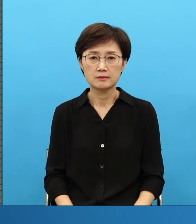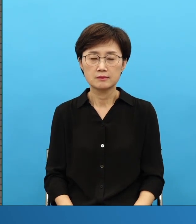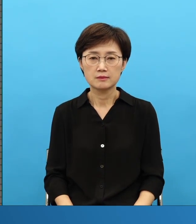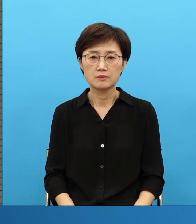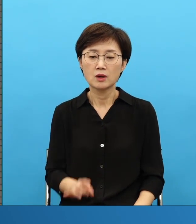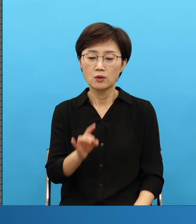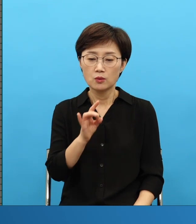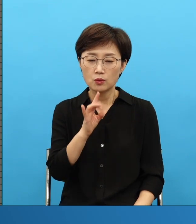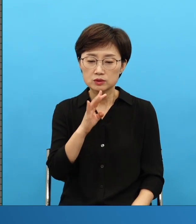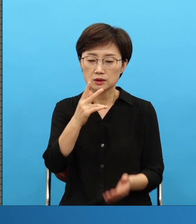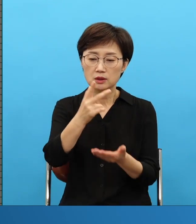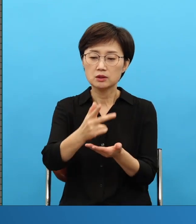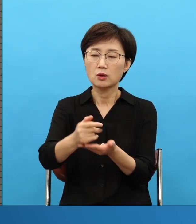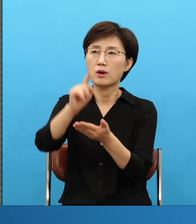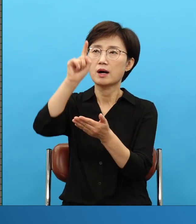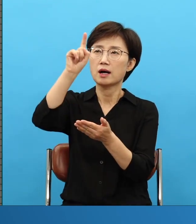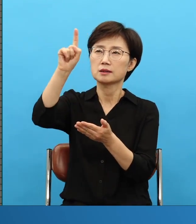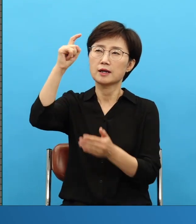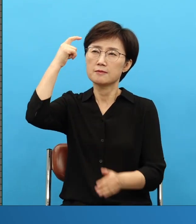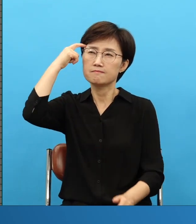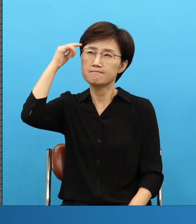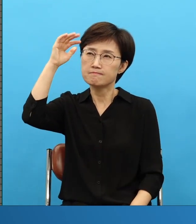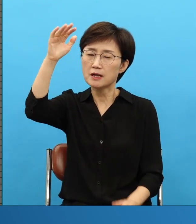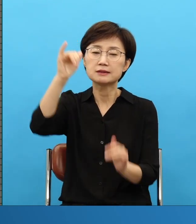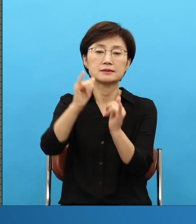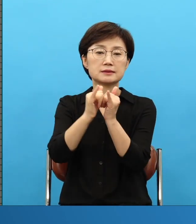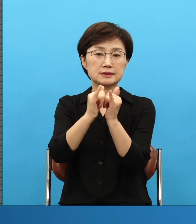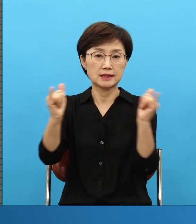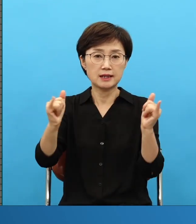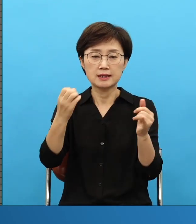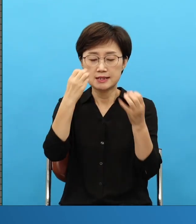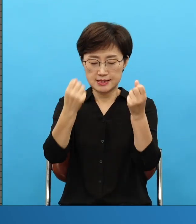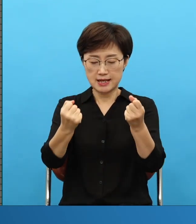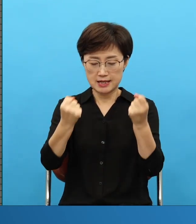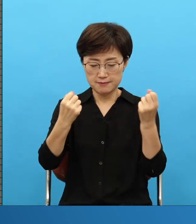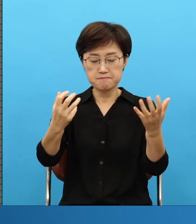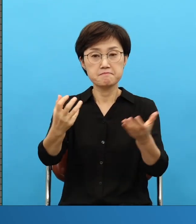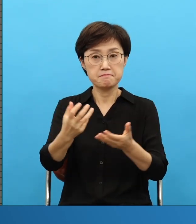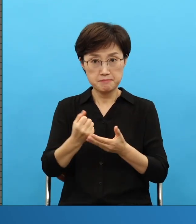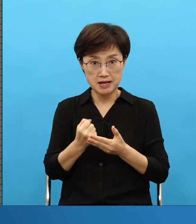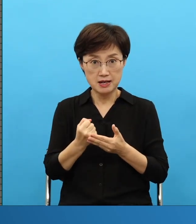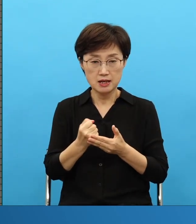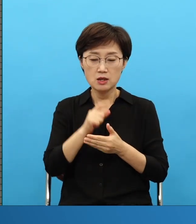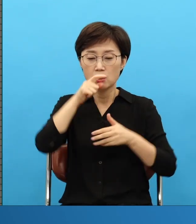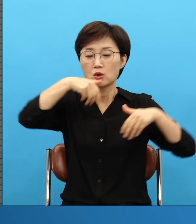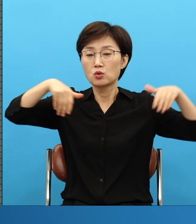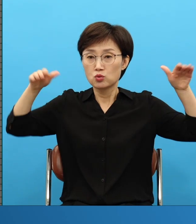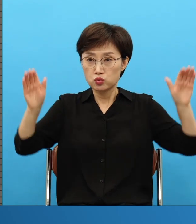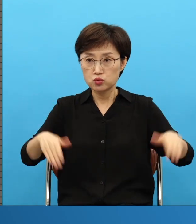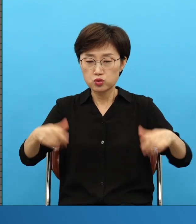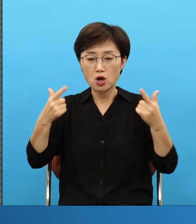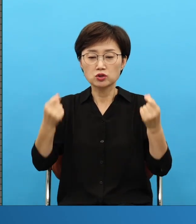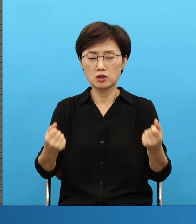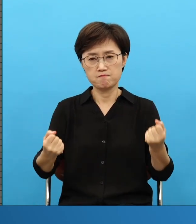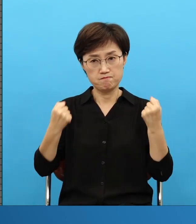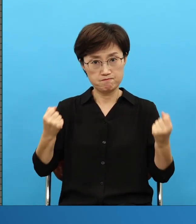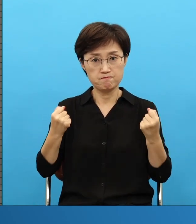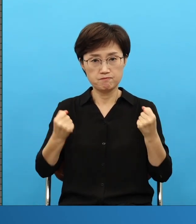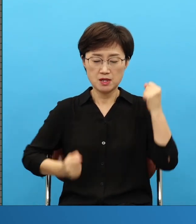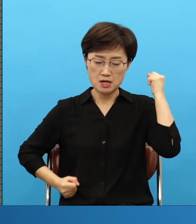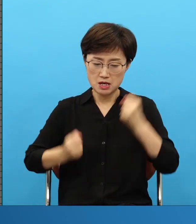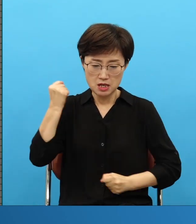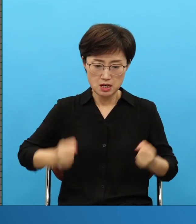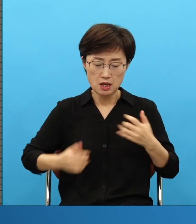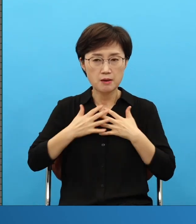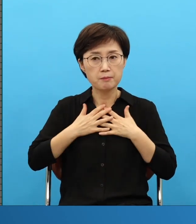오직 여호와를 앙망하는 자는 새 힘을 얻으리니 독수리가 날개치며 올라감 같을 것이요 다른 박질하여도 곤비하지